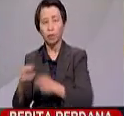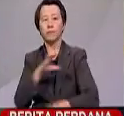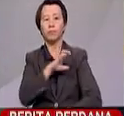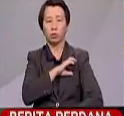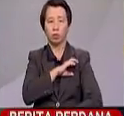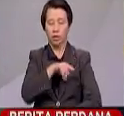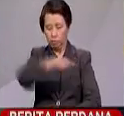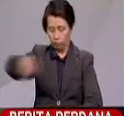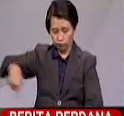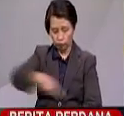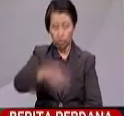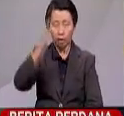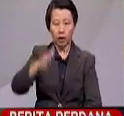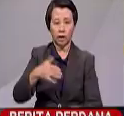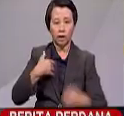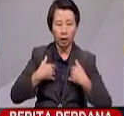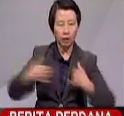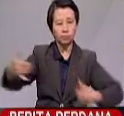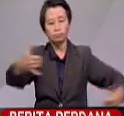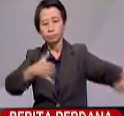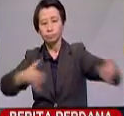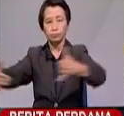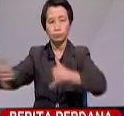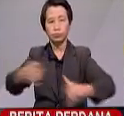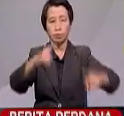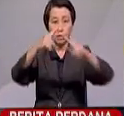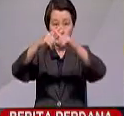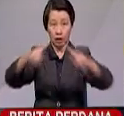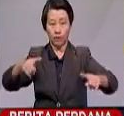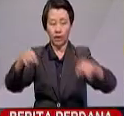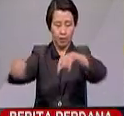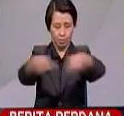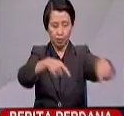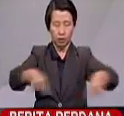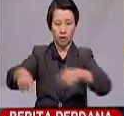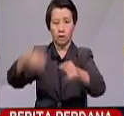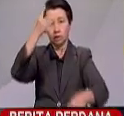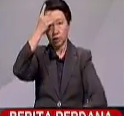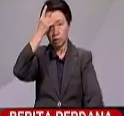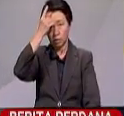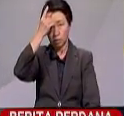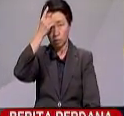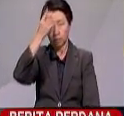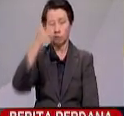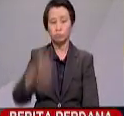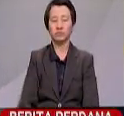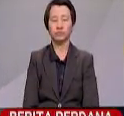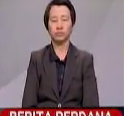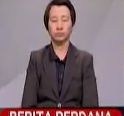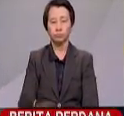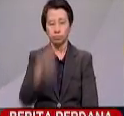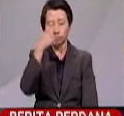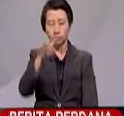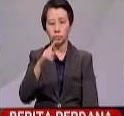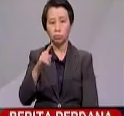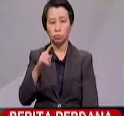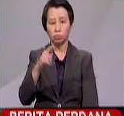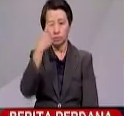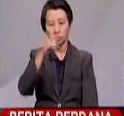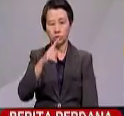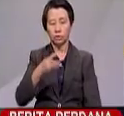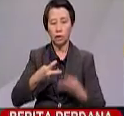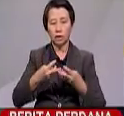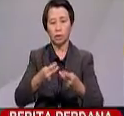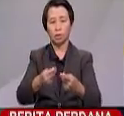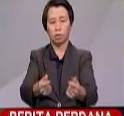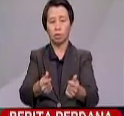akan berada di sekitar Dewan Datuk Seri Panglima Don Baneh untuk melancarkan